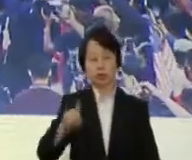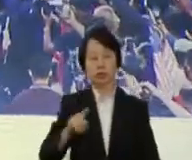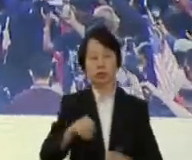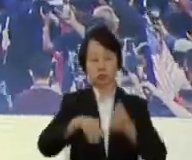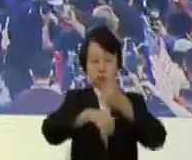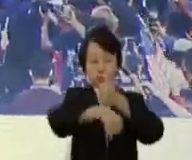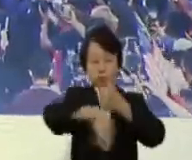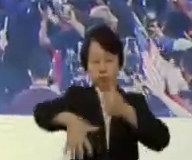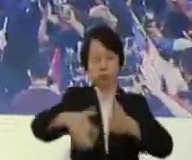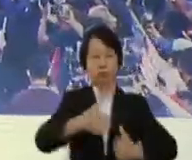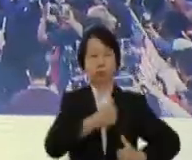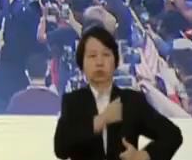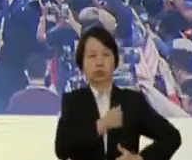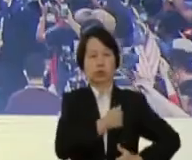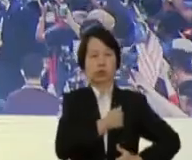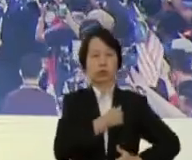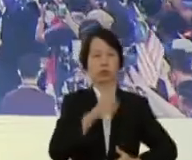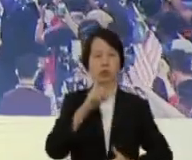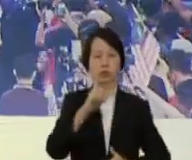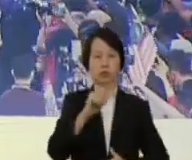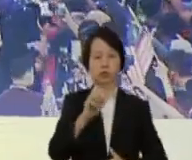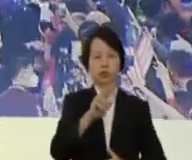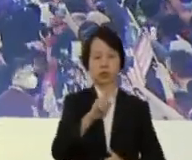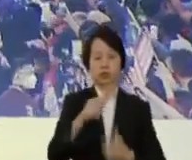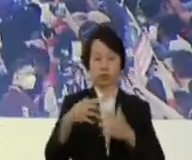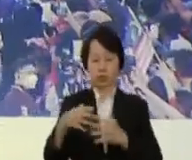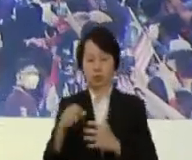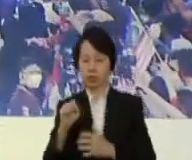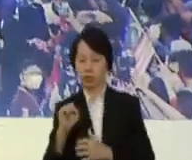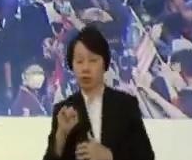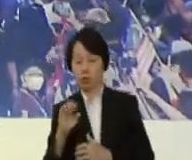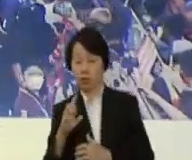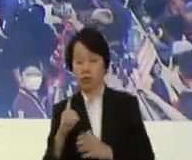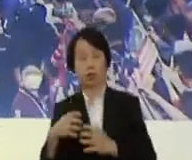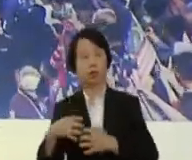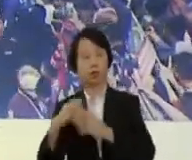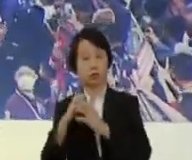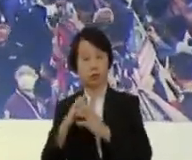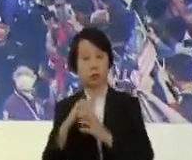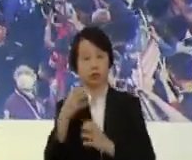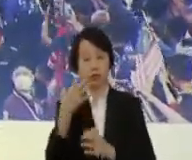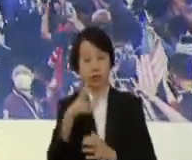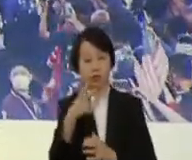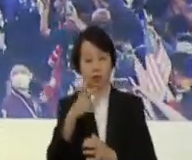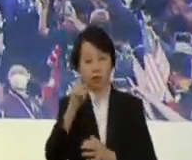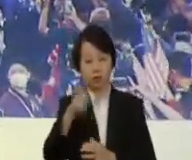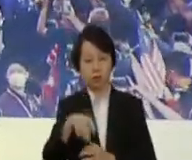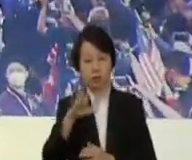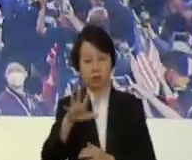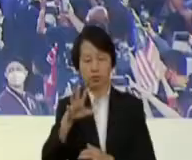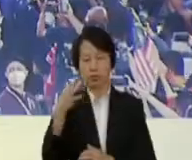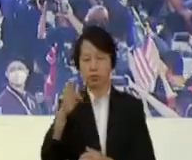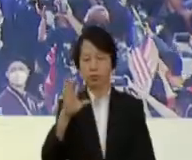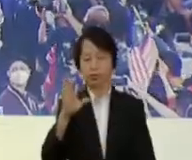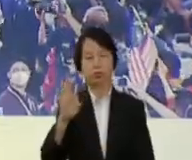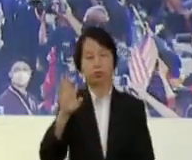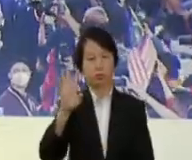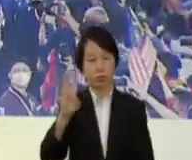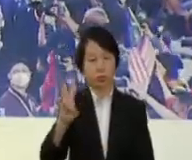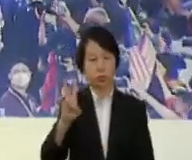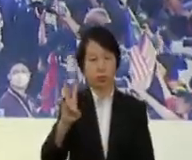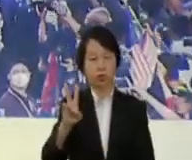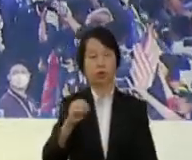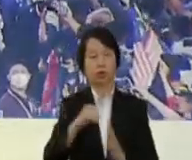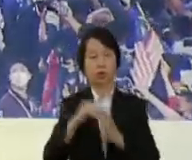cabang Angkatan Tentera Darat. Dan SIB ditubuhkan secara rasmi pada 13 Mei 1997